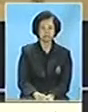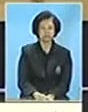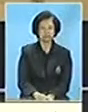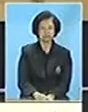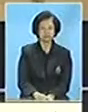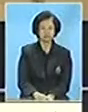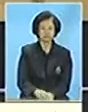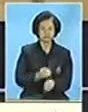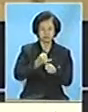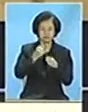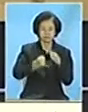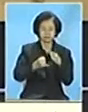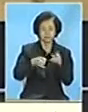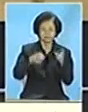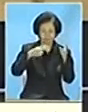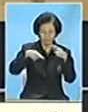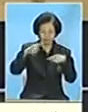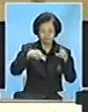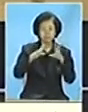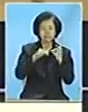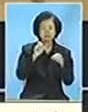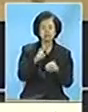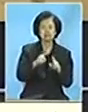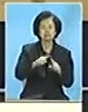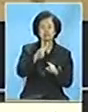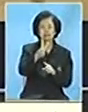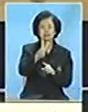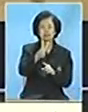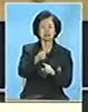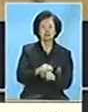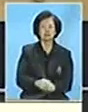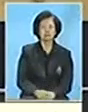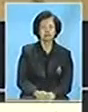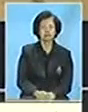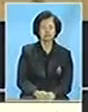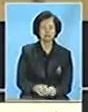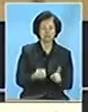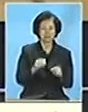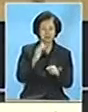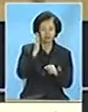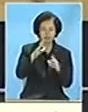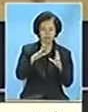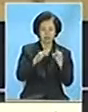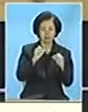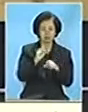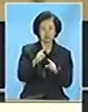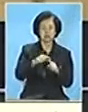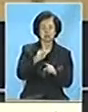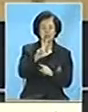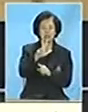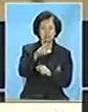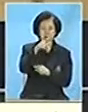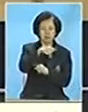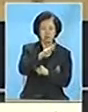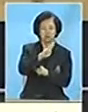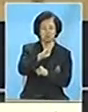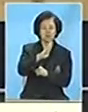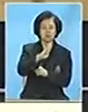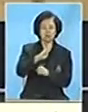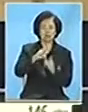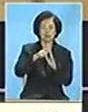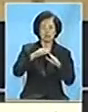เป็นอันจบการพิจารณาเรื่องด่วนที่2ค่ะต่อไปเป็นเรื่องด่วนที่3ร่างพระราชบัญญัติสถาบันการพระราชศึกษ